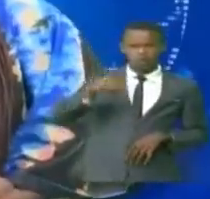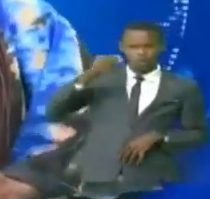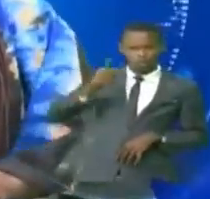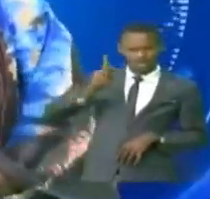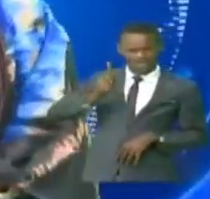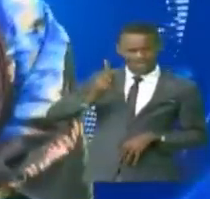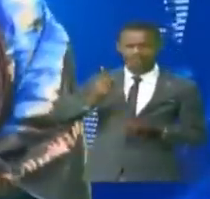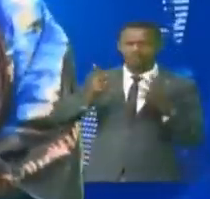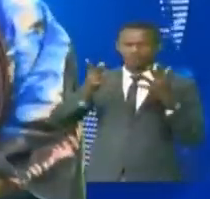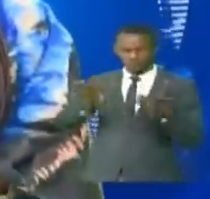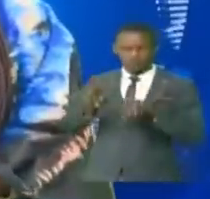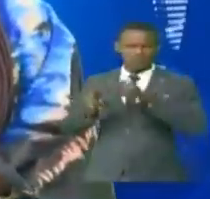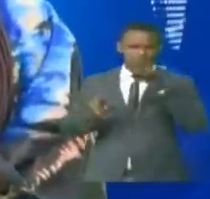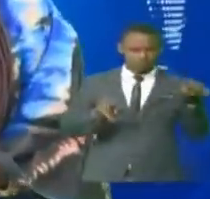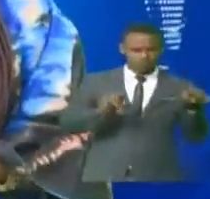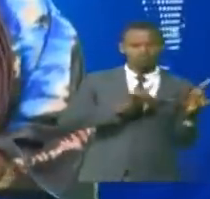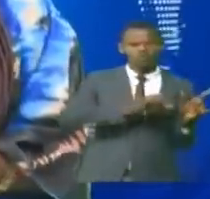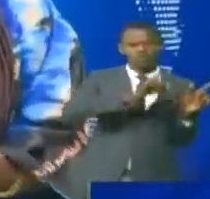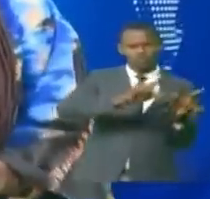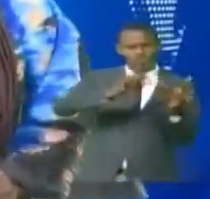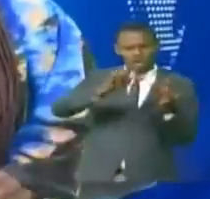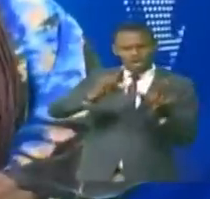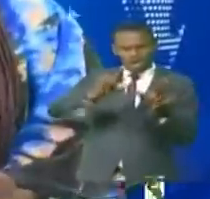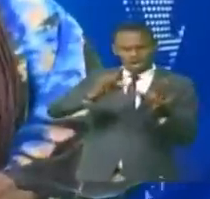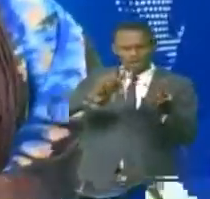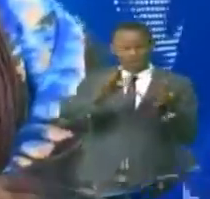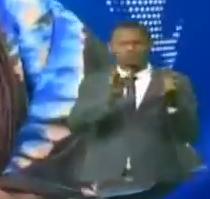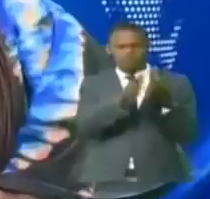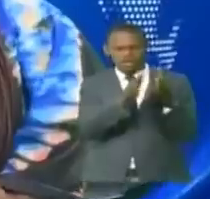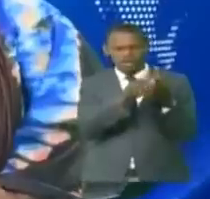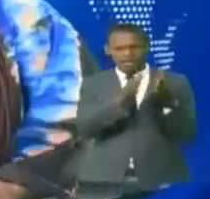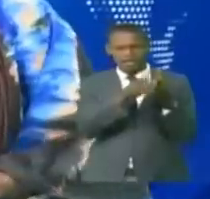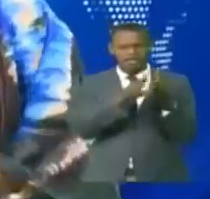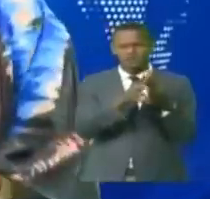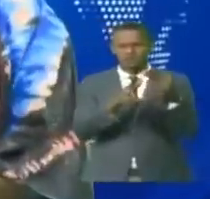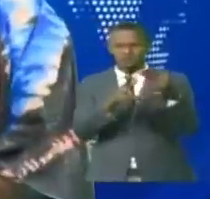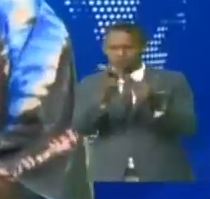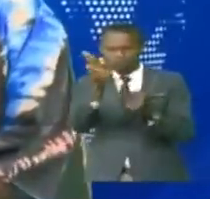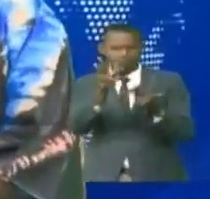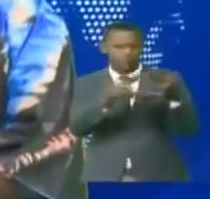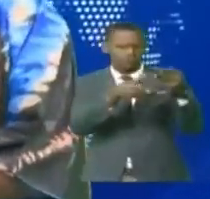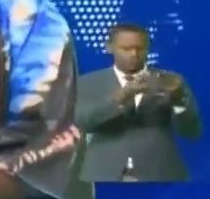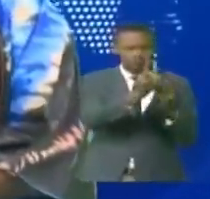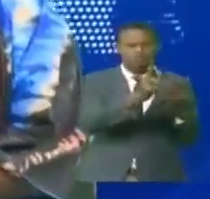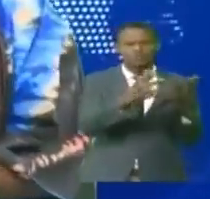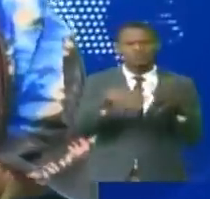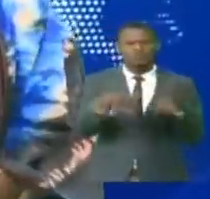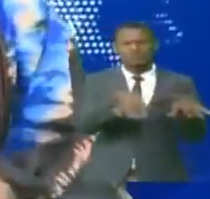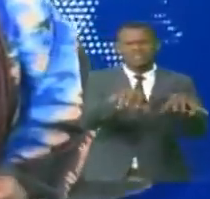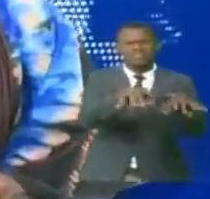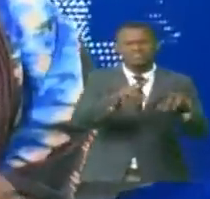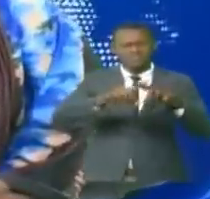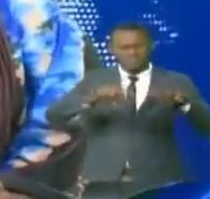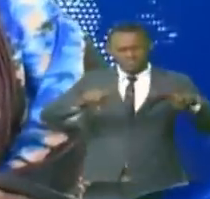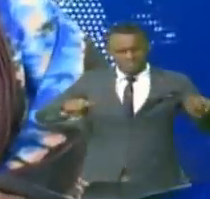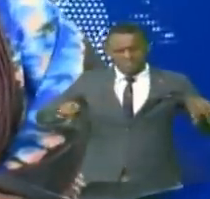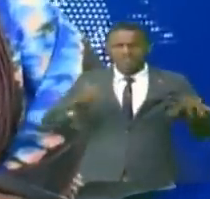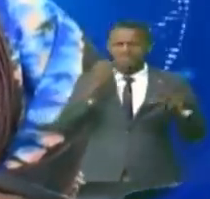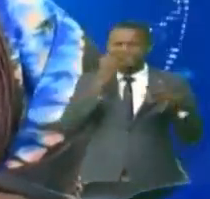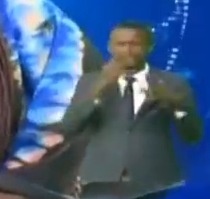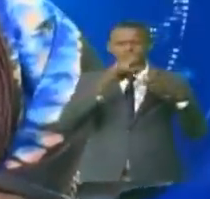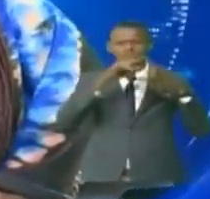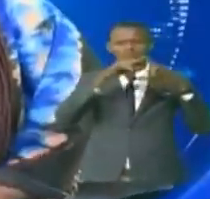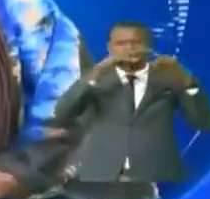été marquée par l'inauguration de la centrale hydroélectrique de Busanga, à une centaine de